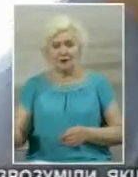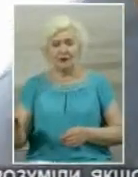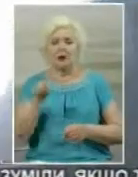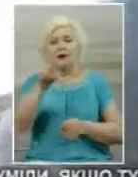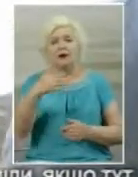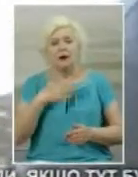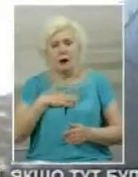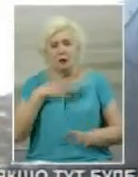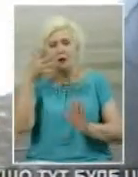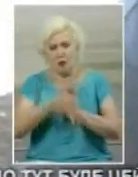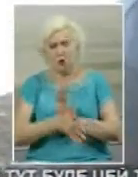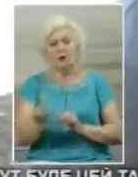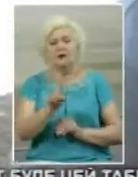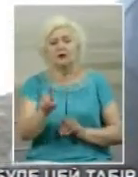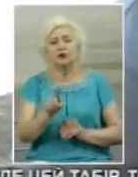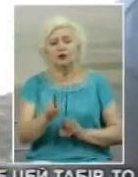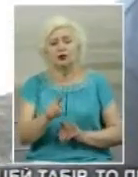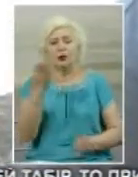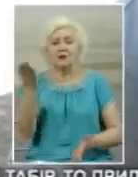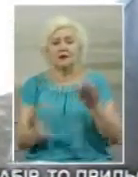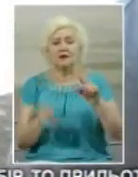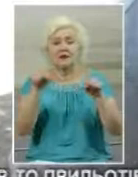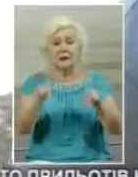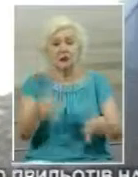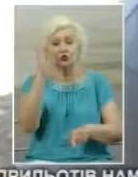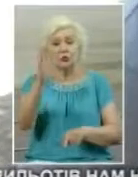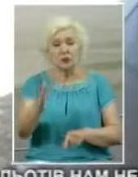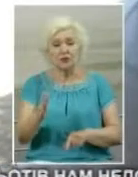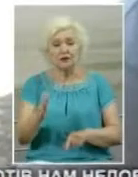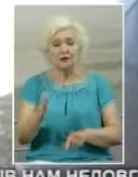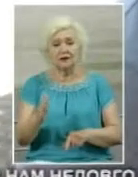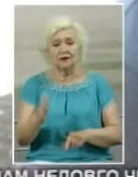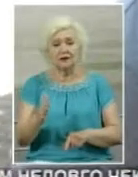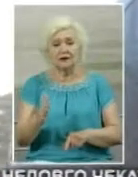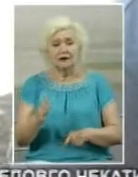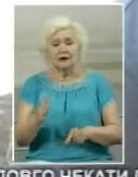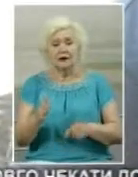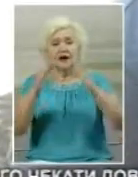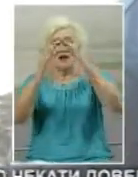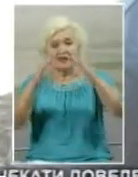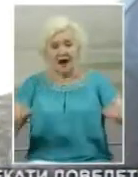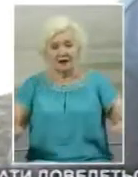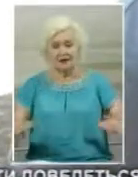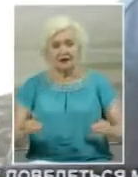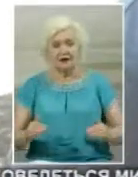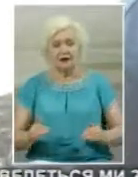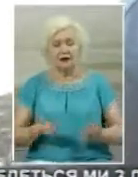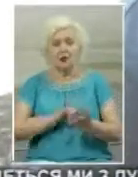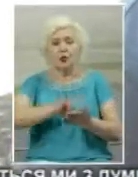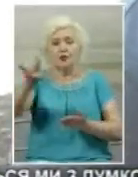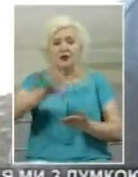мы поняли, что если тут уже будет этот лагерь, то прилетов